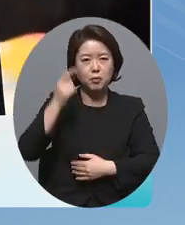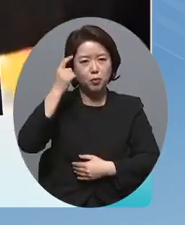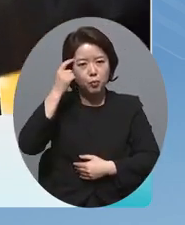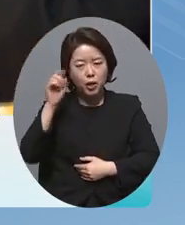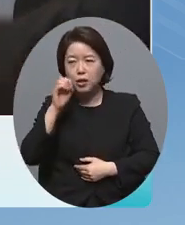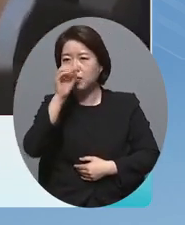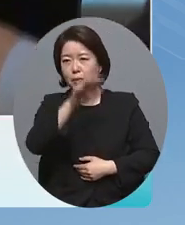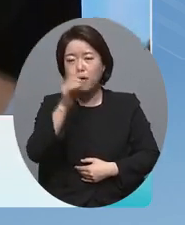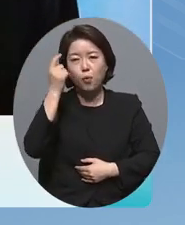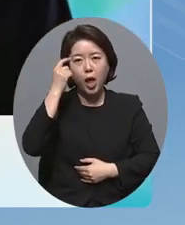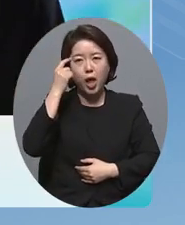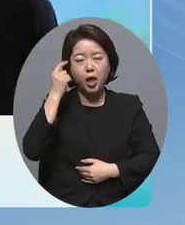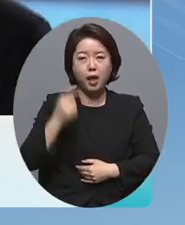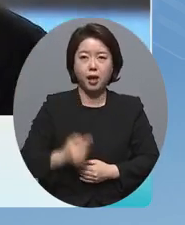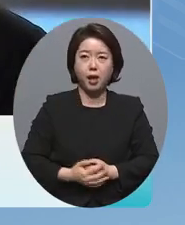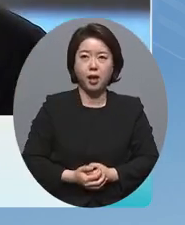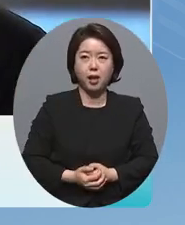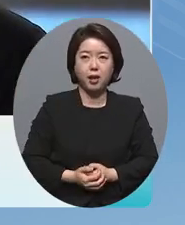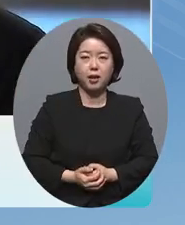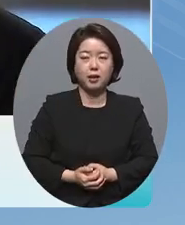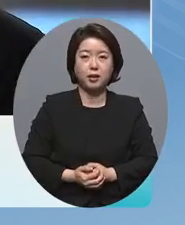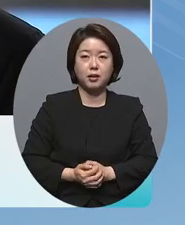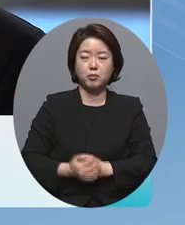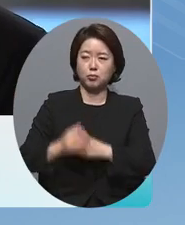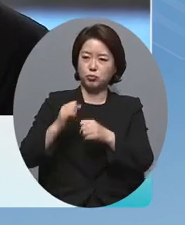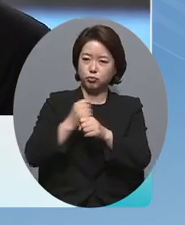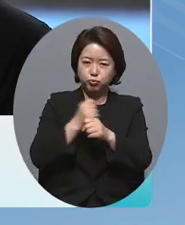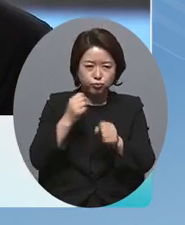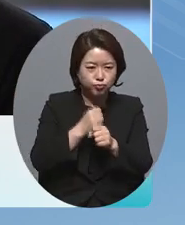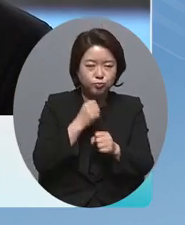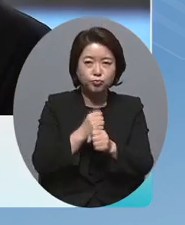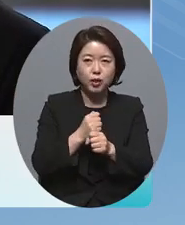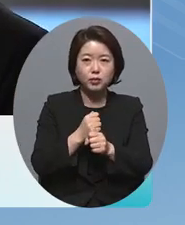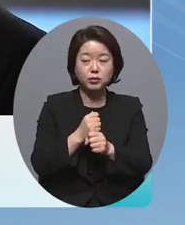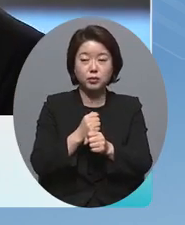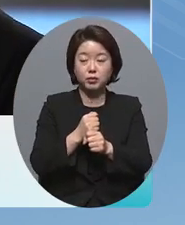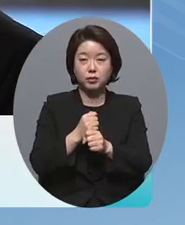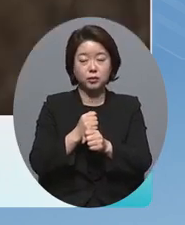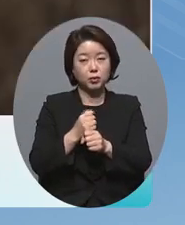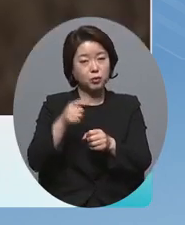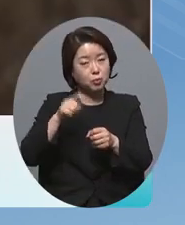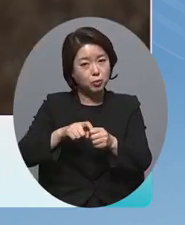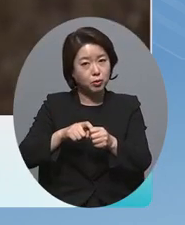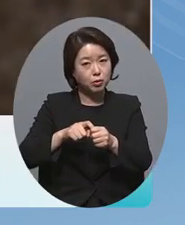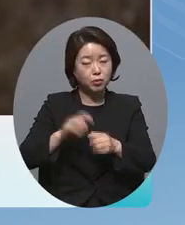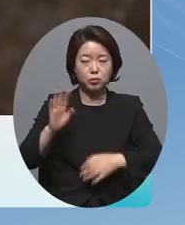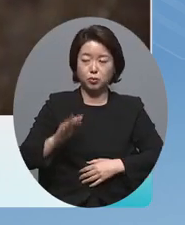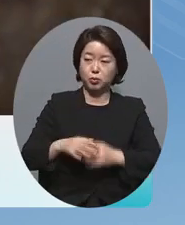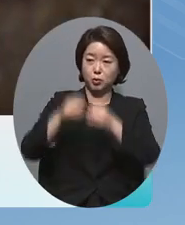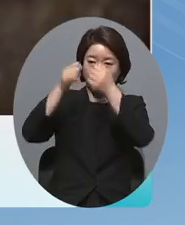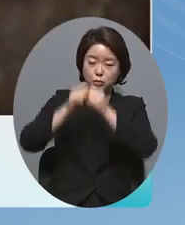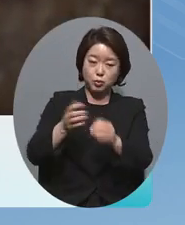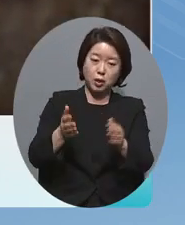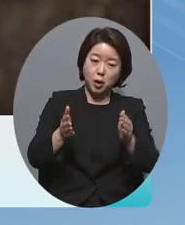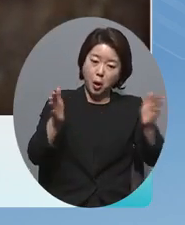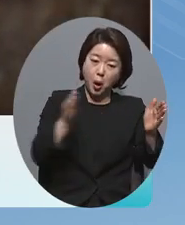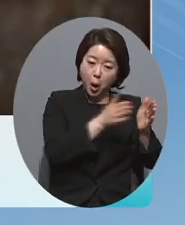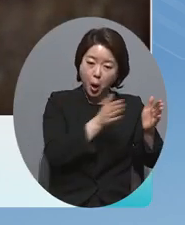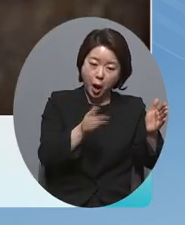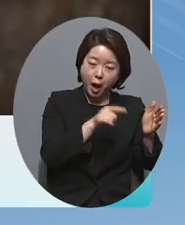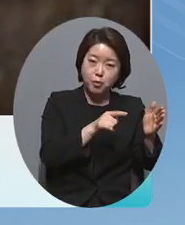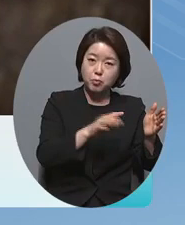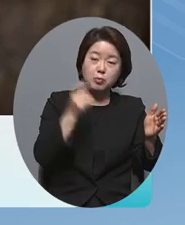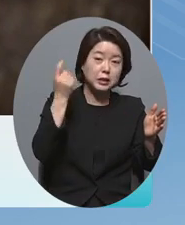얘기를 했을까? 만약에 무슨 뭐 조작이라는 지어낸다고 아니라고 한다면은 일단 구체적인 저도 앞부분을 좀 들어봤습니다.